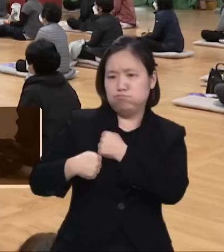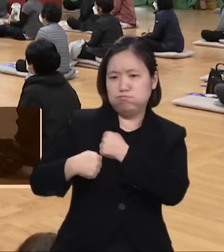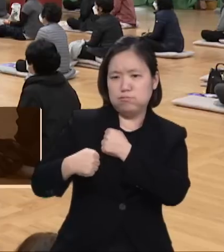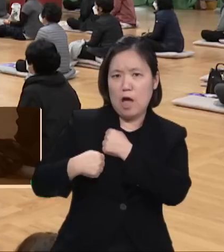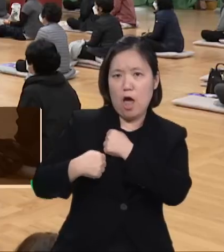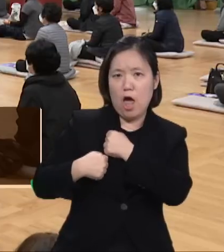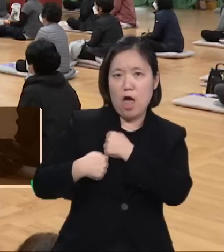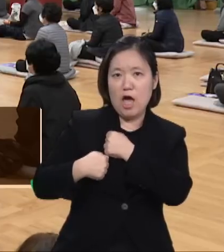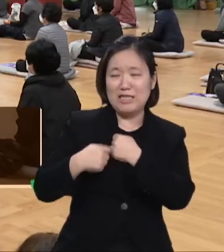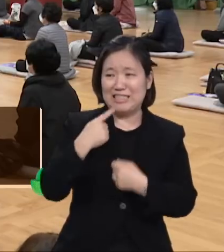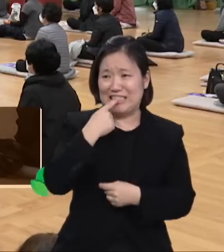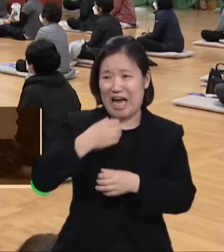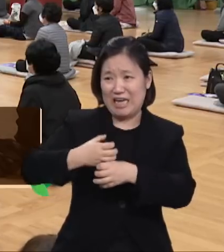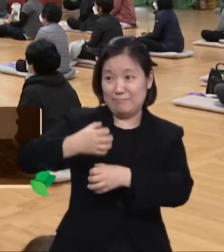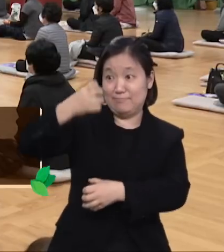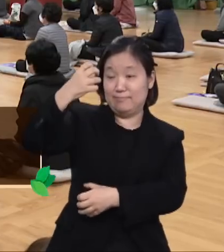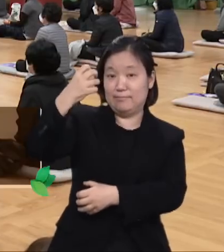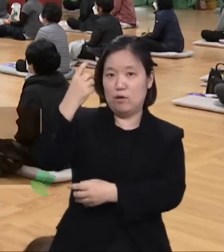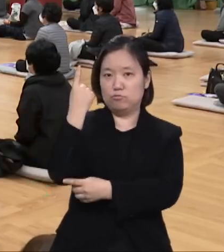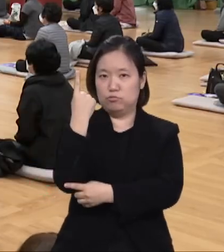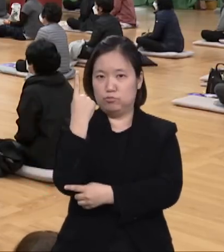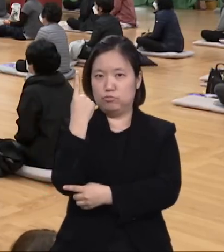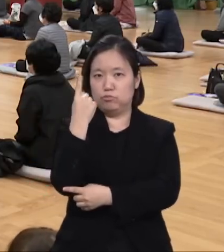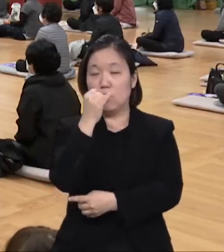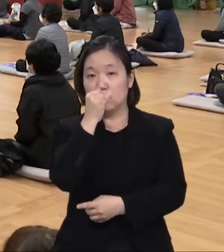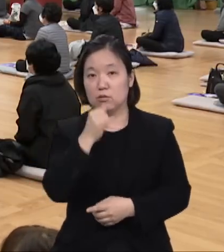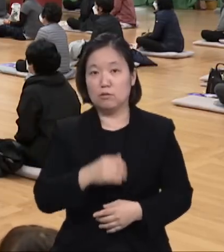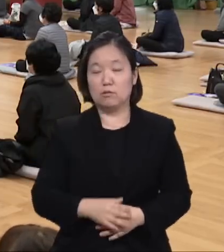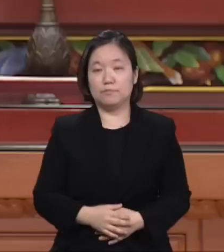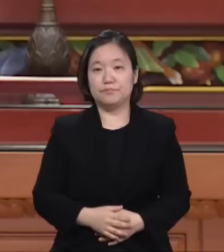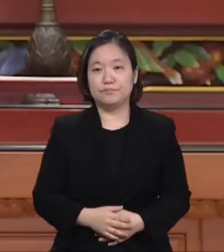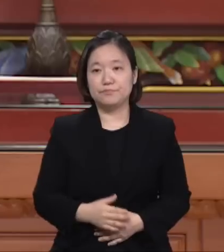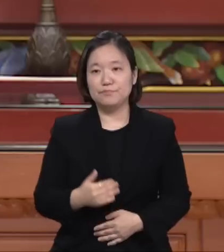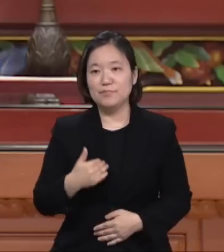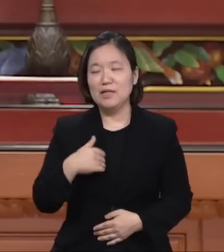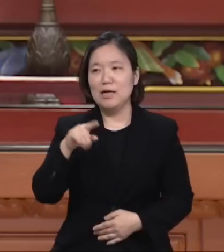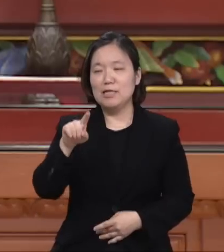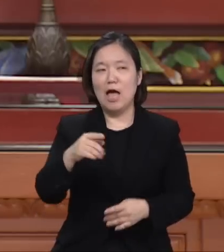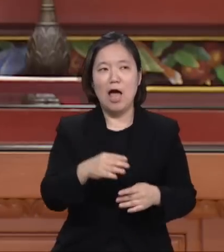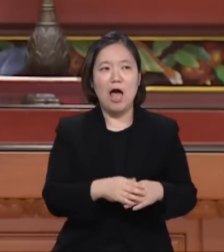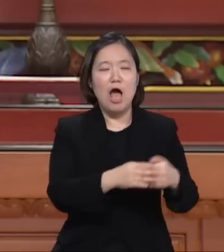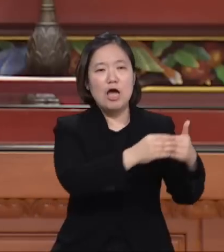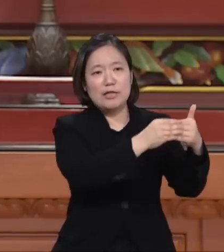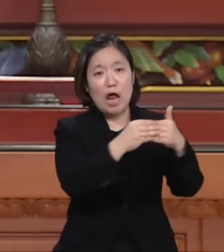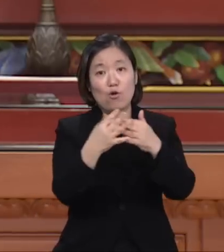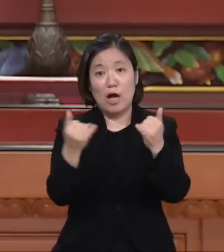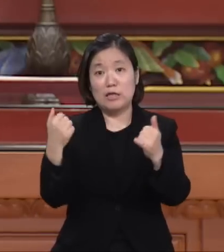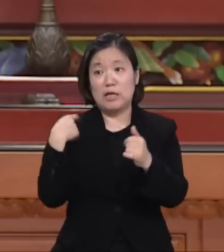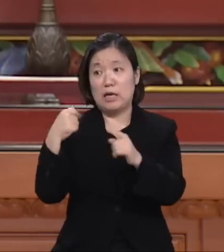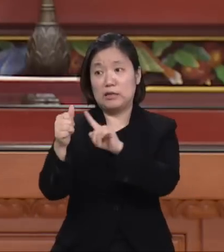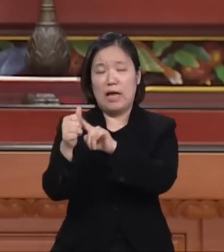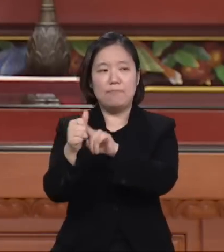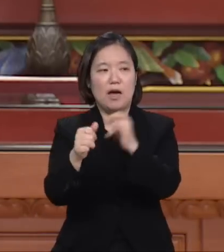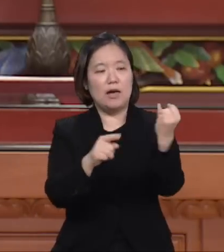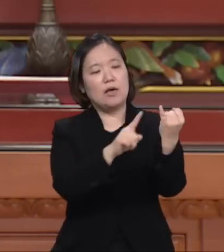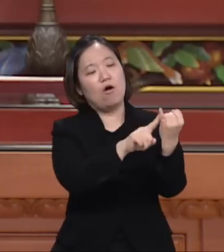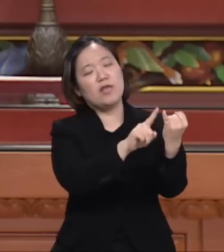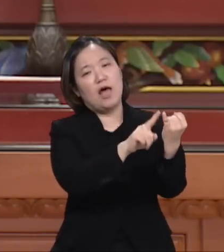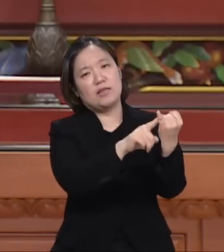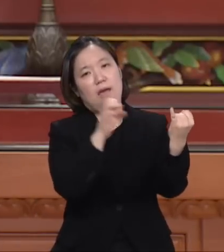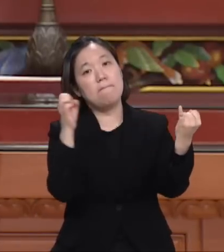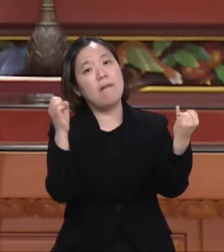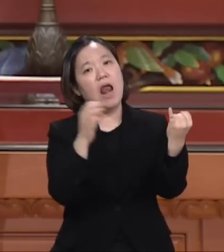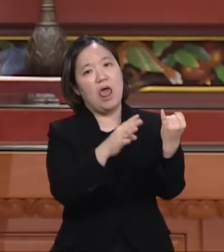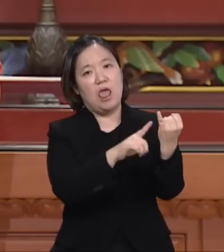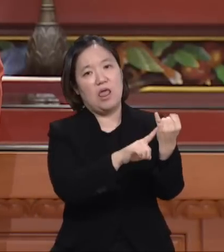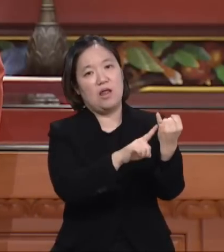있더래요 그러면서 저승사자가 가만히 있는 정인자에게 이렇게 이야기합니다